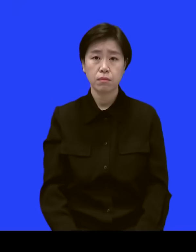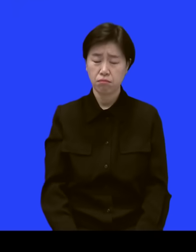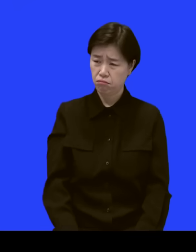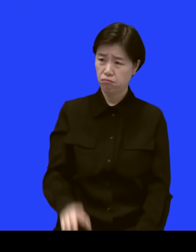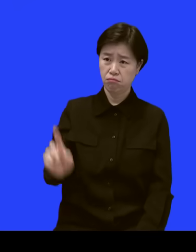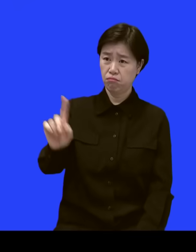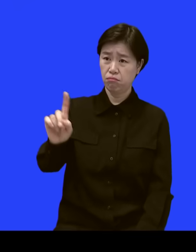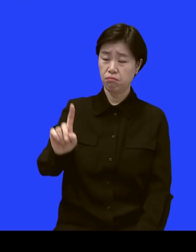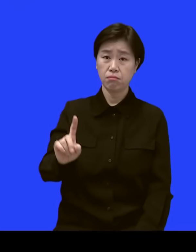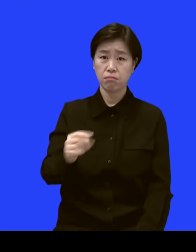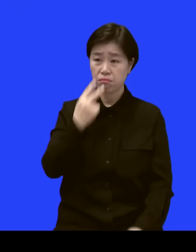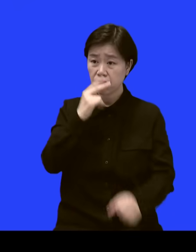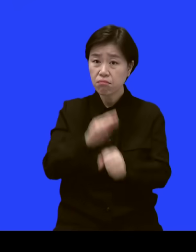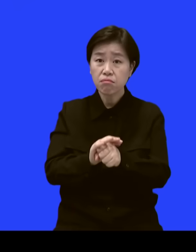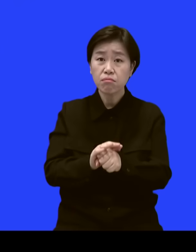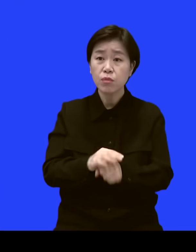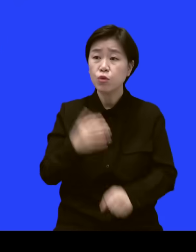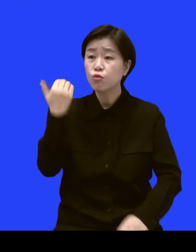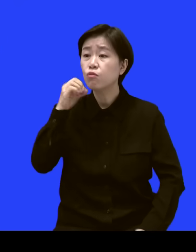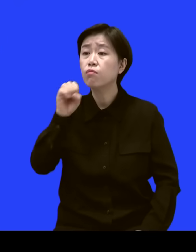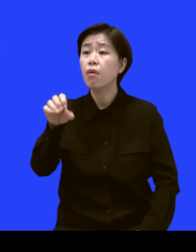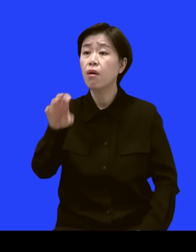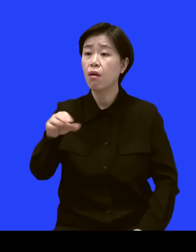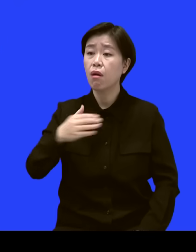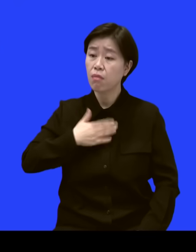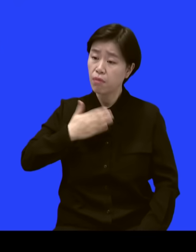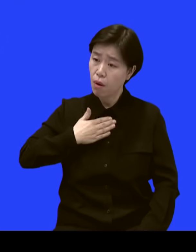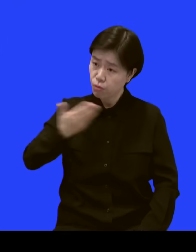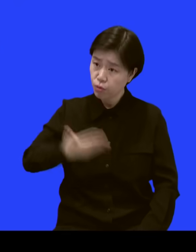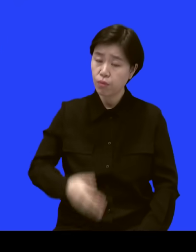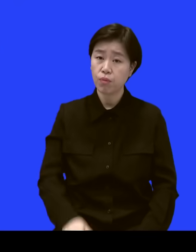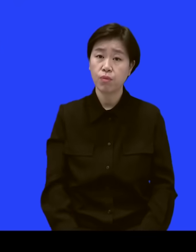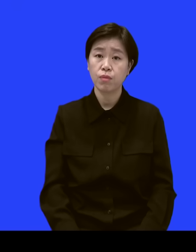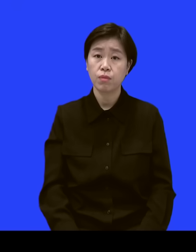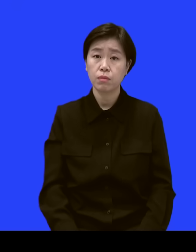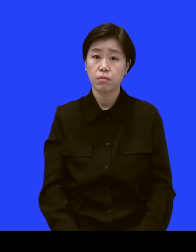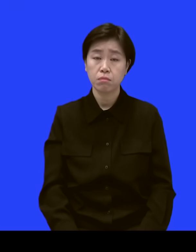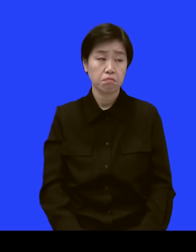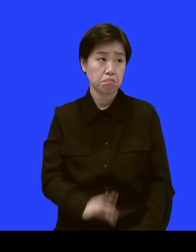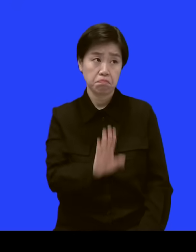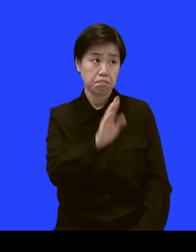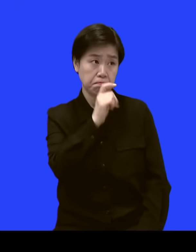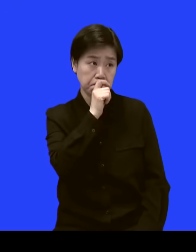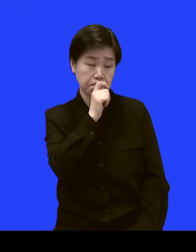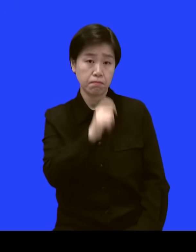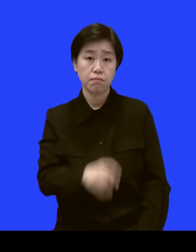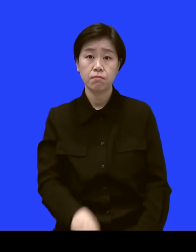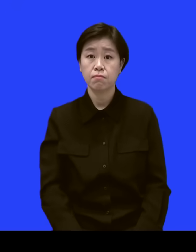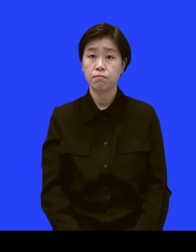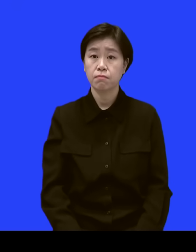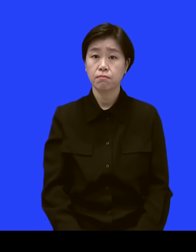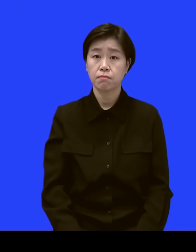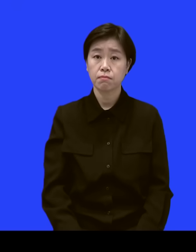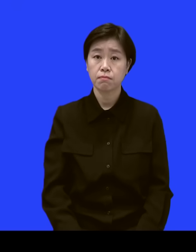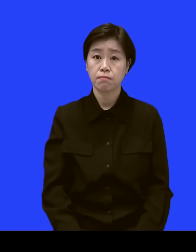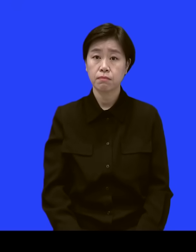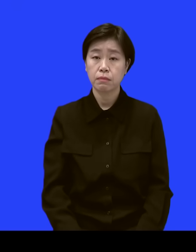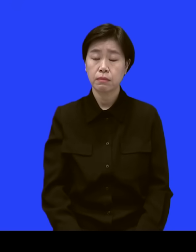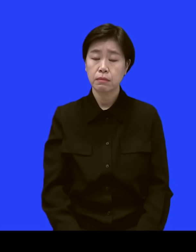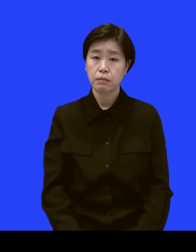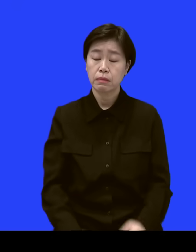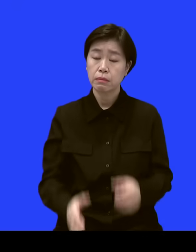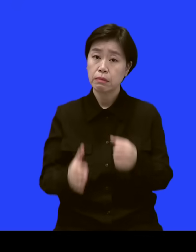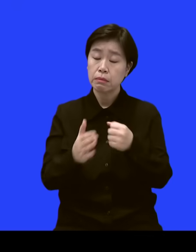막혀가지고 들은 사람을 얘기를 해달라고 정말 친했거든요. 근데 얘기를 안 해요. 그래서 제가